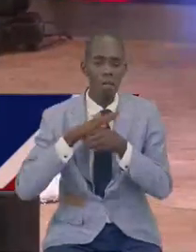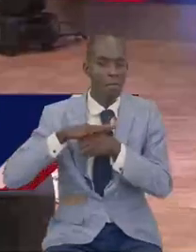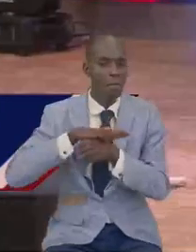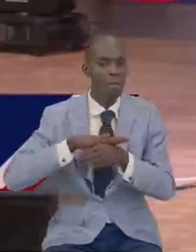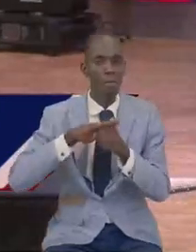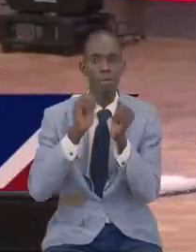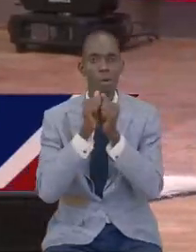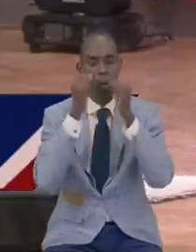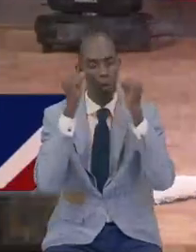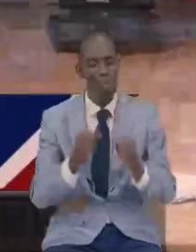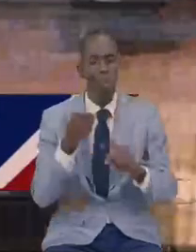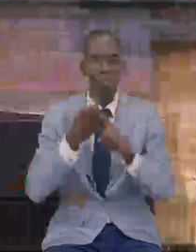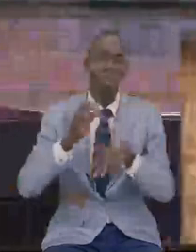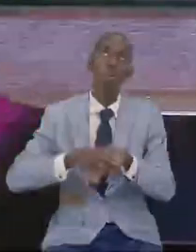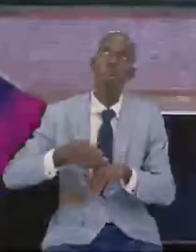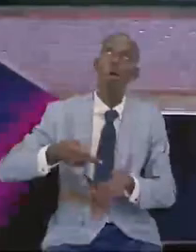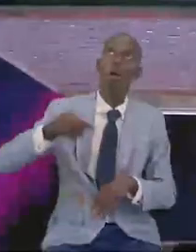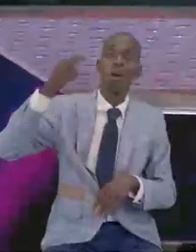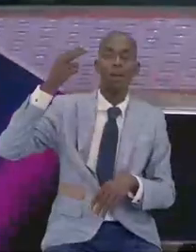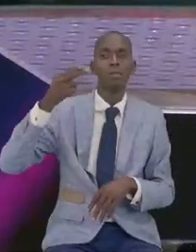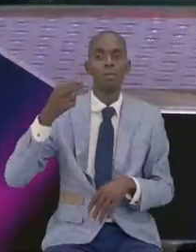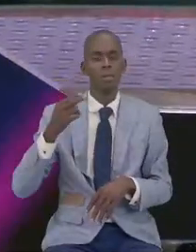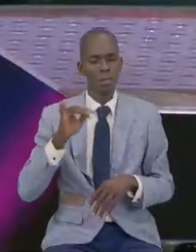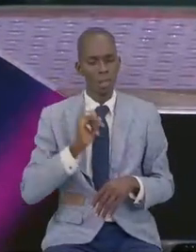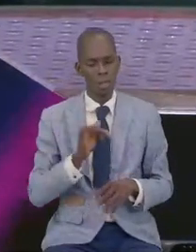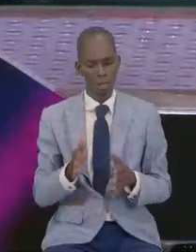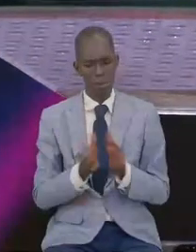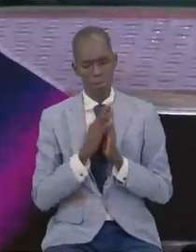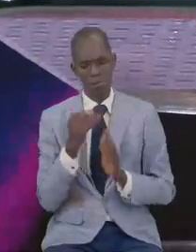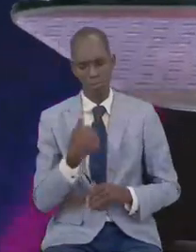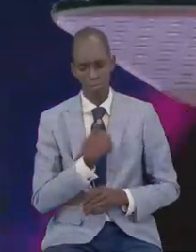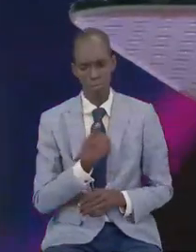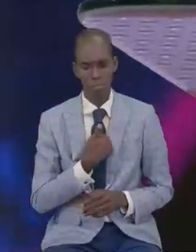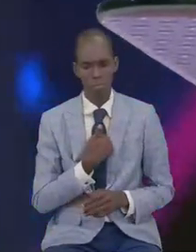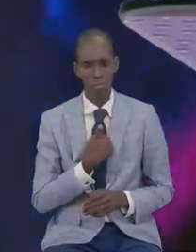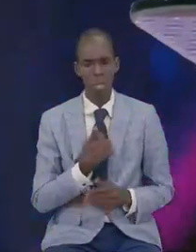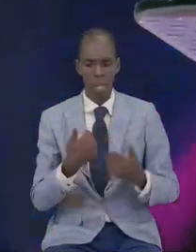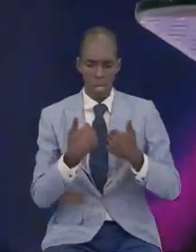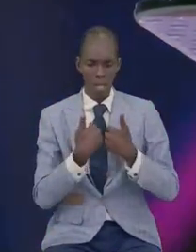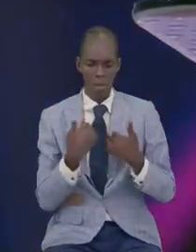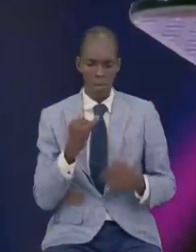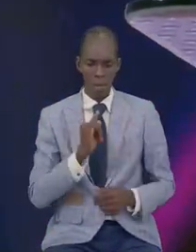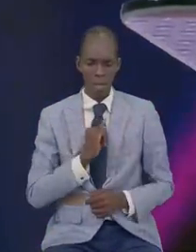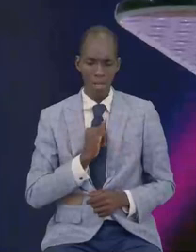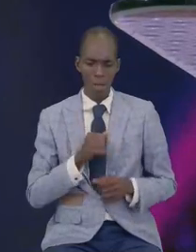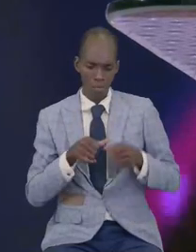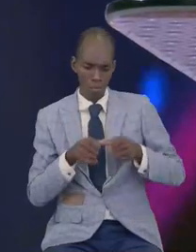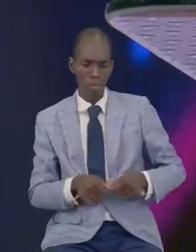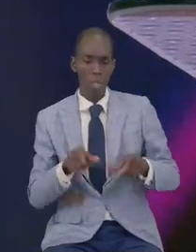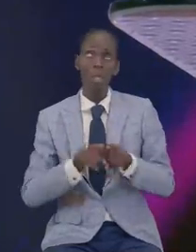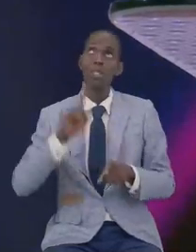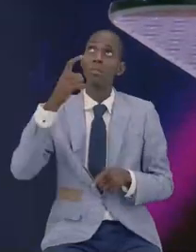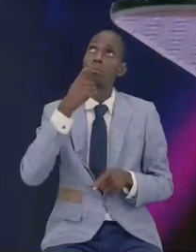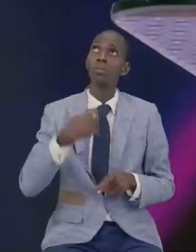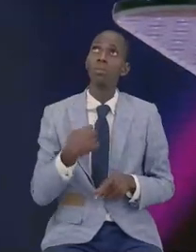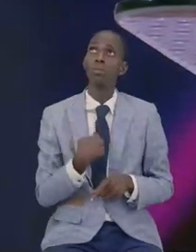la puissance d'en haut. Je dois me poser la question, est-ce que je suis resté comme il a dit que je